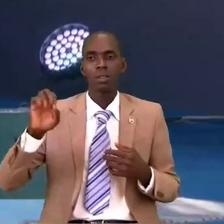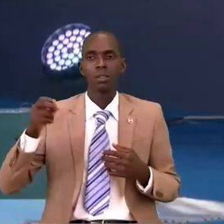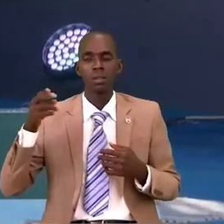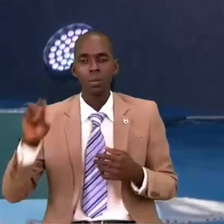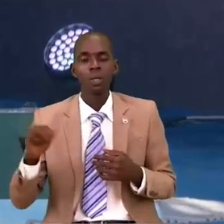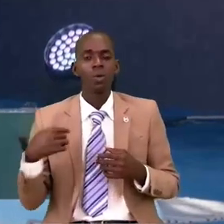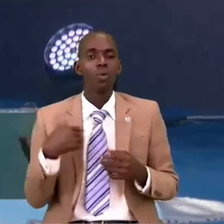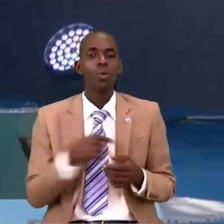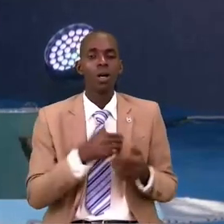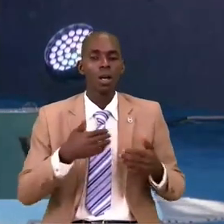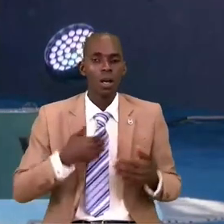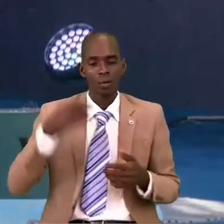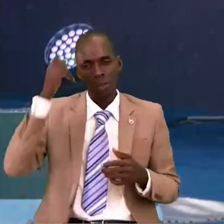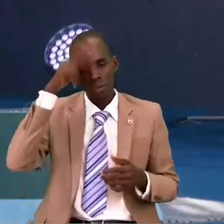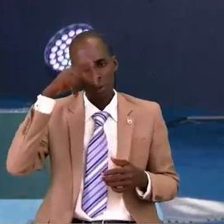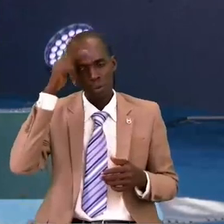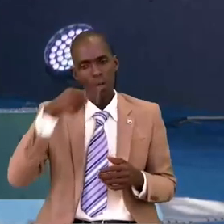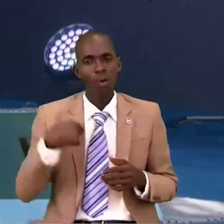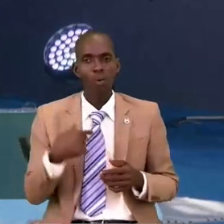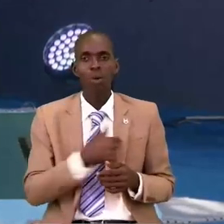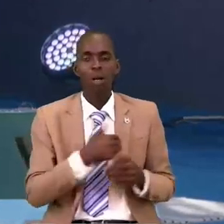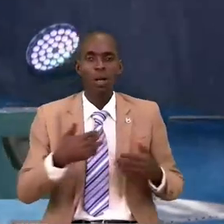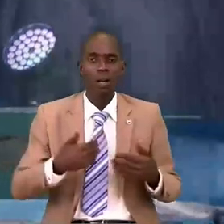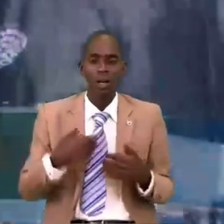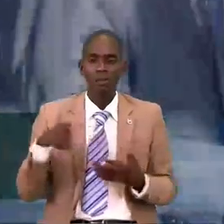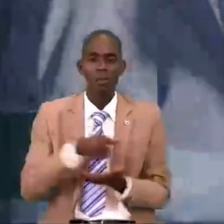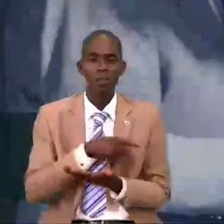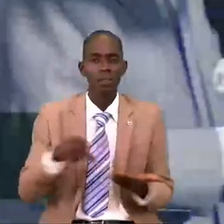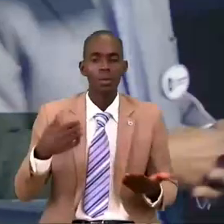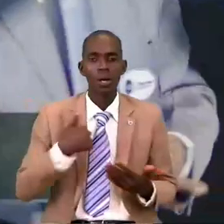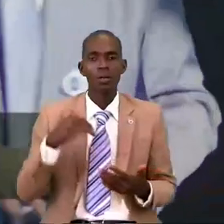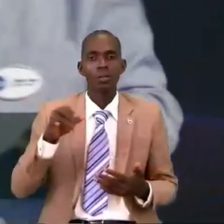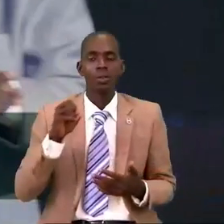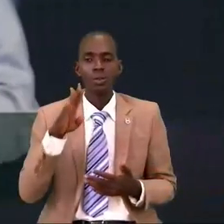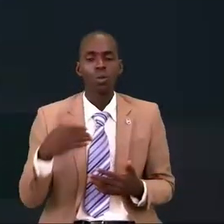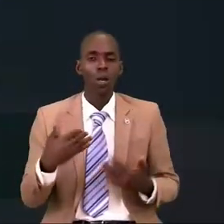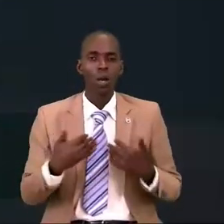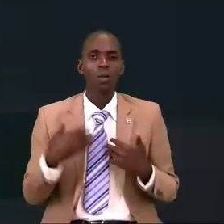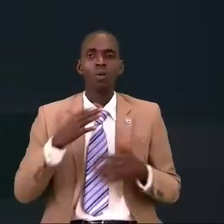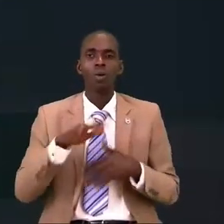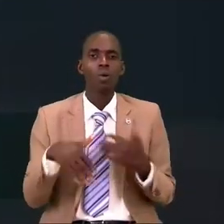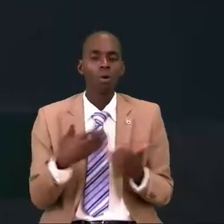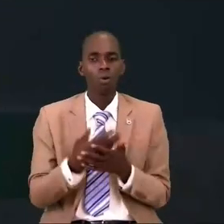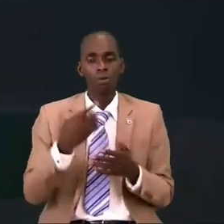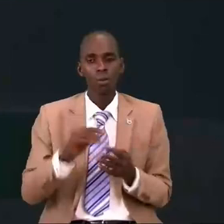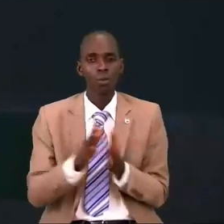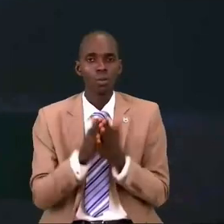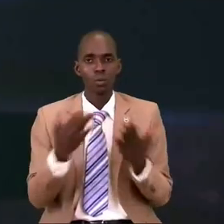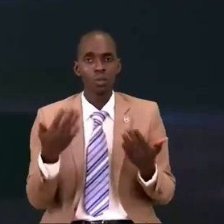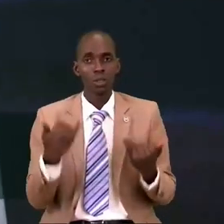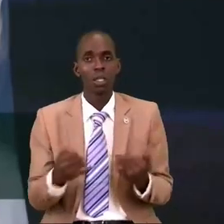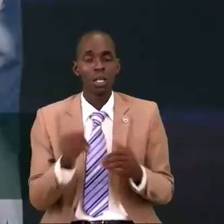des Cantiques. Et maintenant, tout est complet maintenant. Esaïe est là, Jérémie est là. Et nous